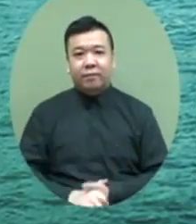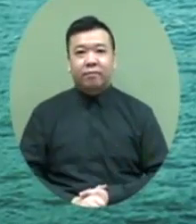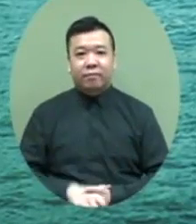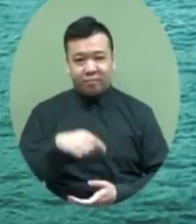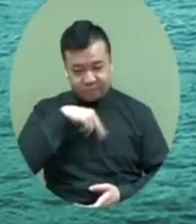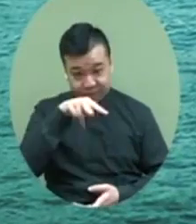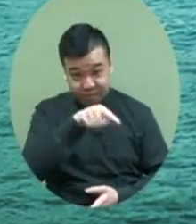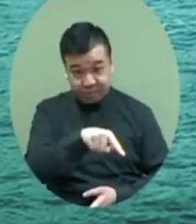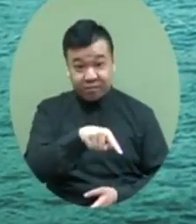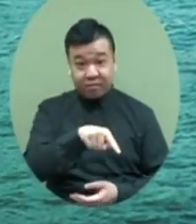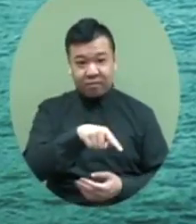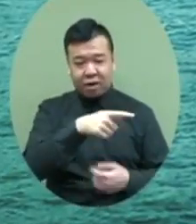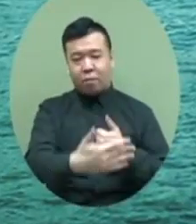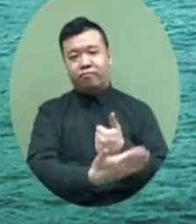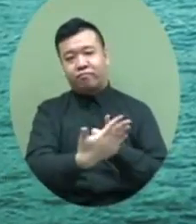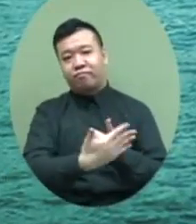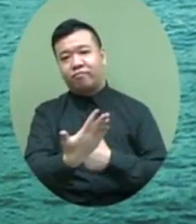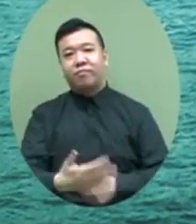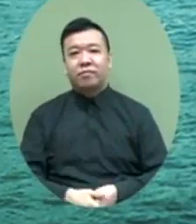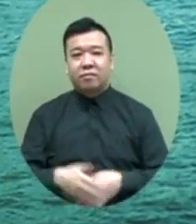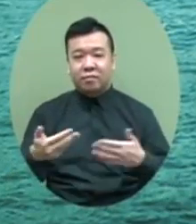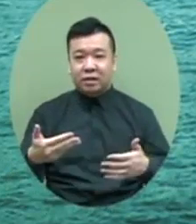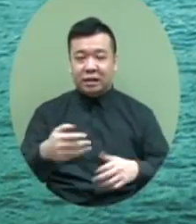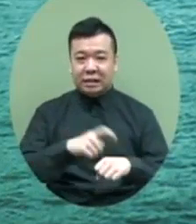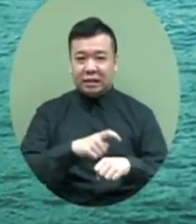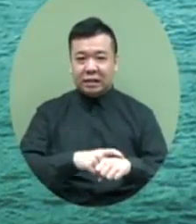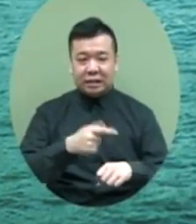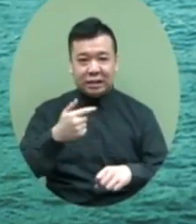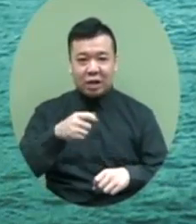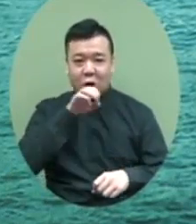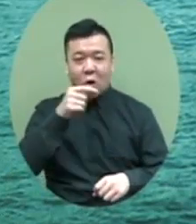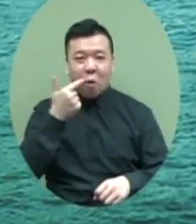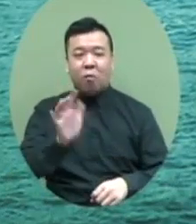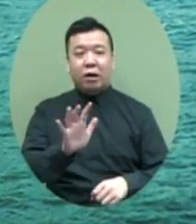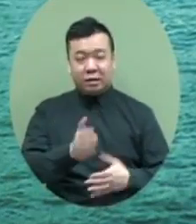找啟明 去幫手，不過時間不要